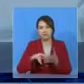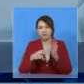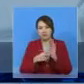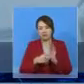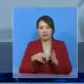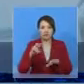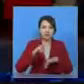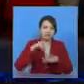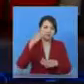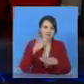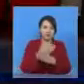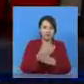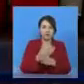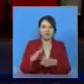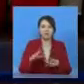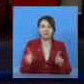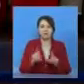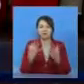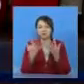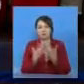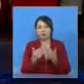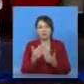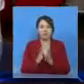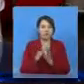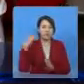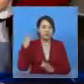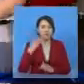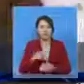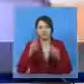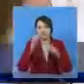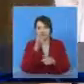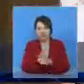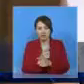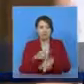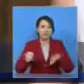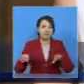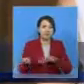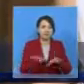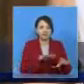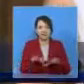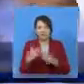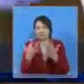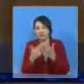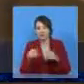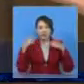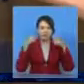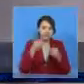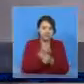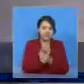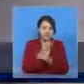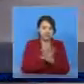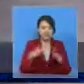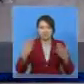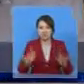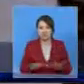медицинской помощи. Независимо от того, сколько раз предупреждали актюбинцев о запрете на массовые мероприятия, количество празднующих не уменьшилось.